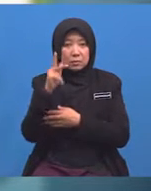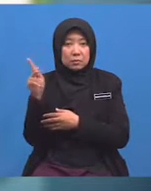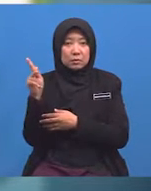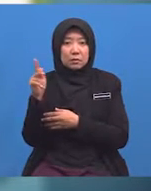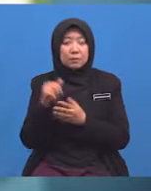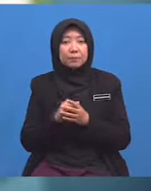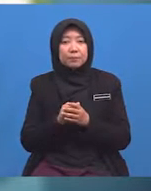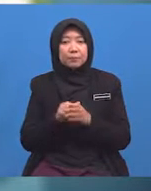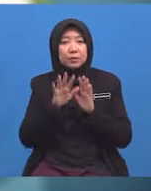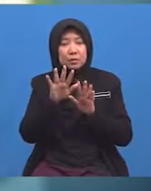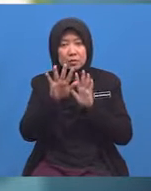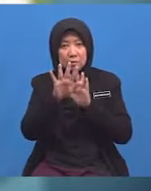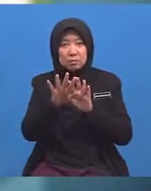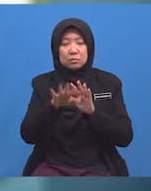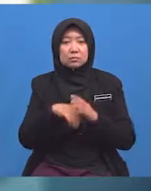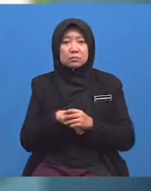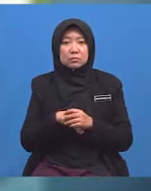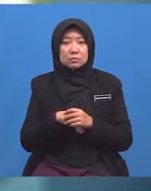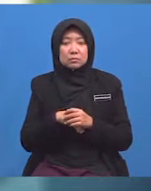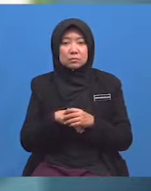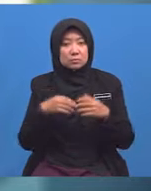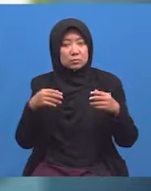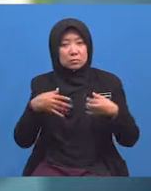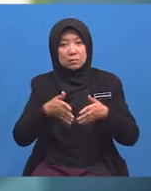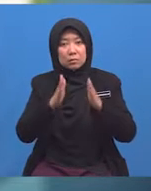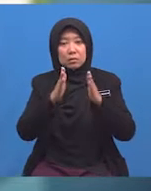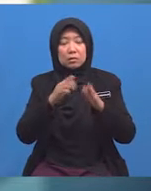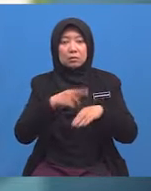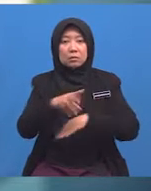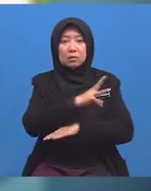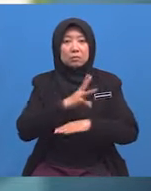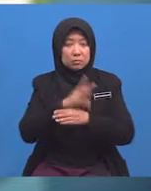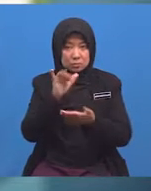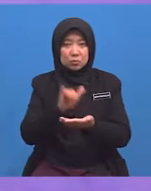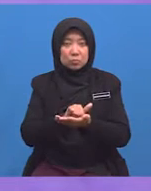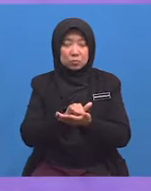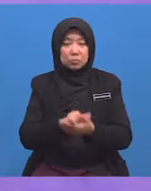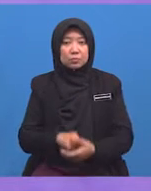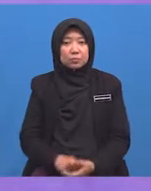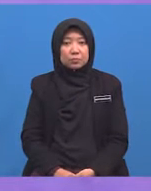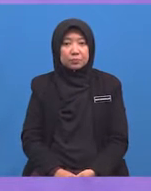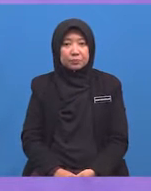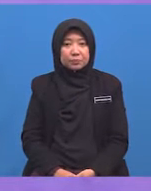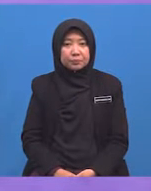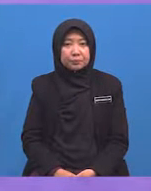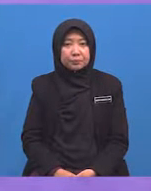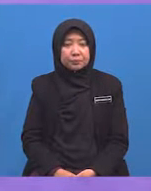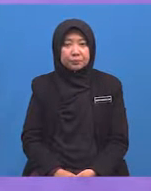berlakunya kesesakan lalu lintas di kawasan berkenaan.